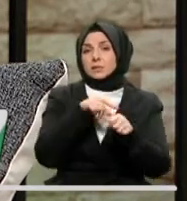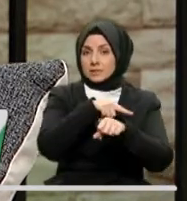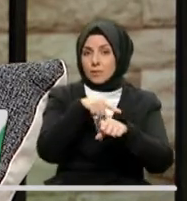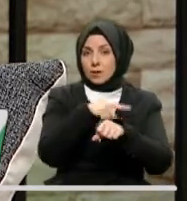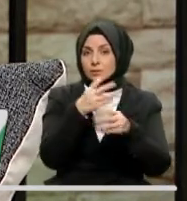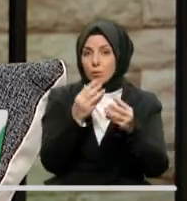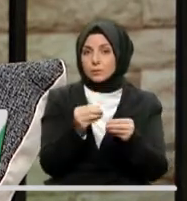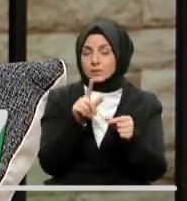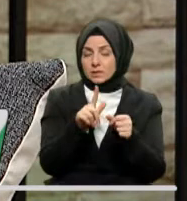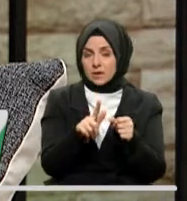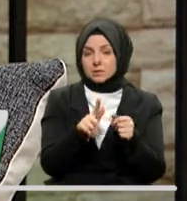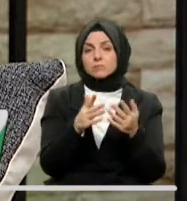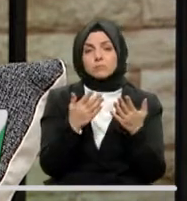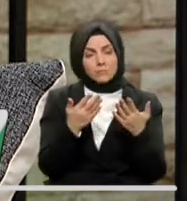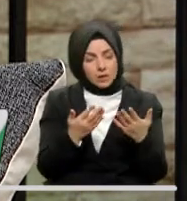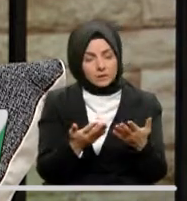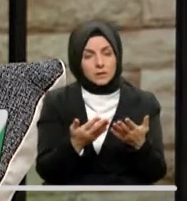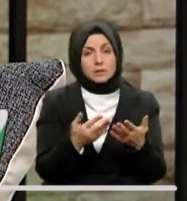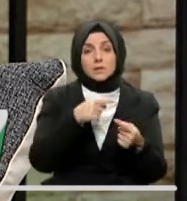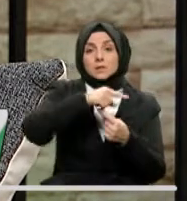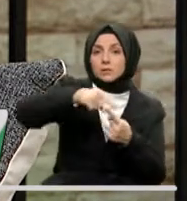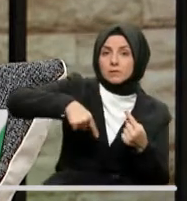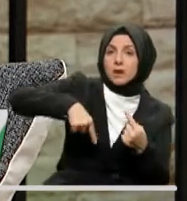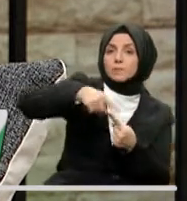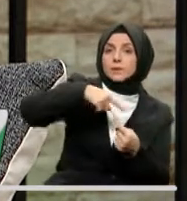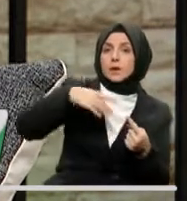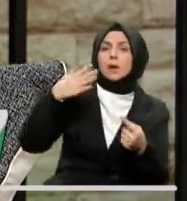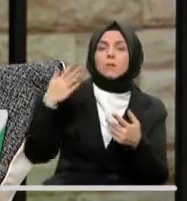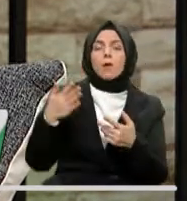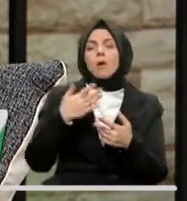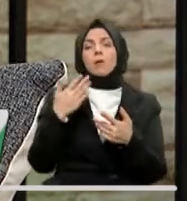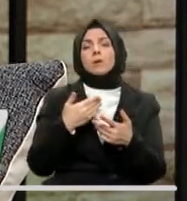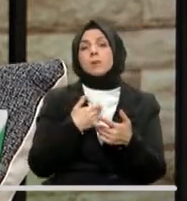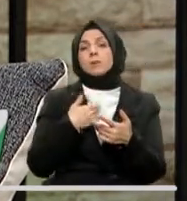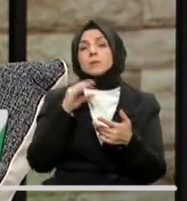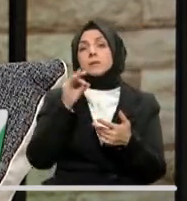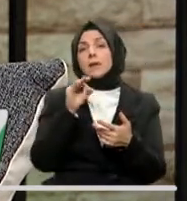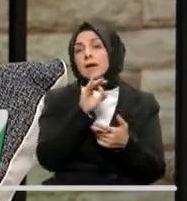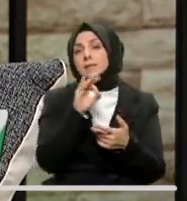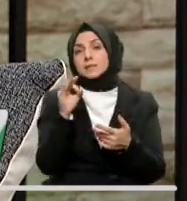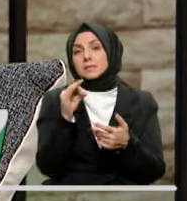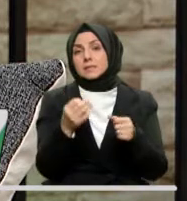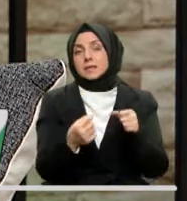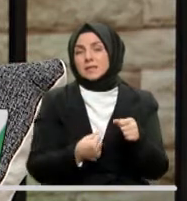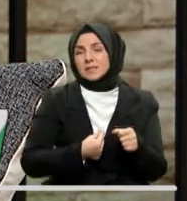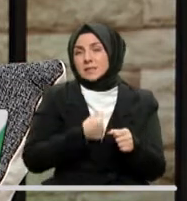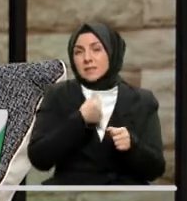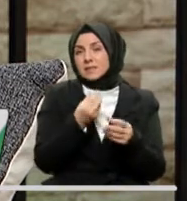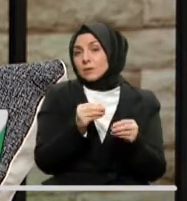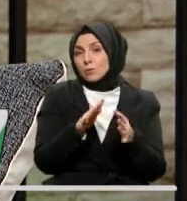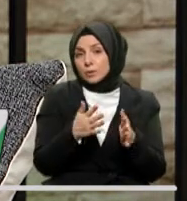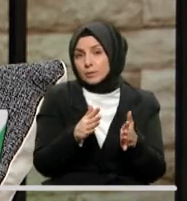kanıtlayacağım ve çevreden bana hala dolabilen Hala da bana değerli hissettiğin insanlar da olabilir derste trenlerde olabilir